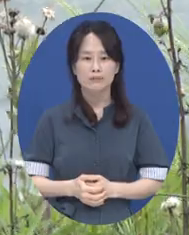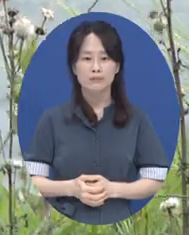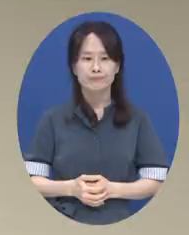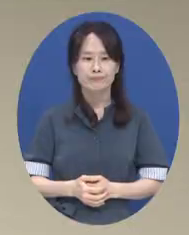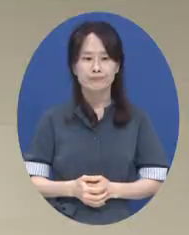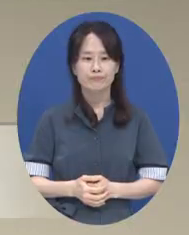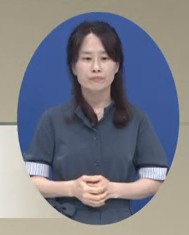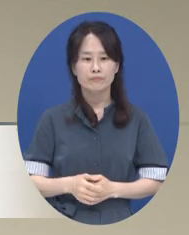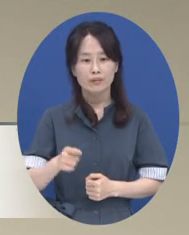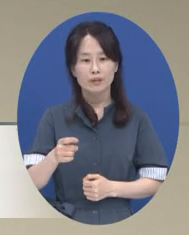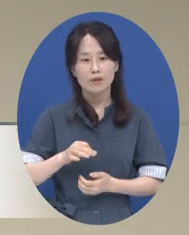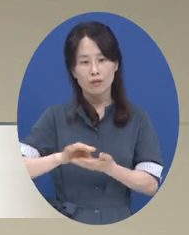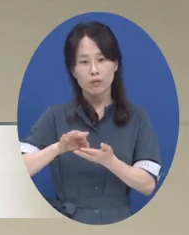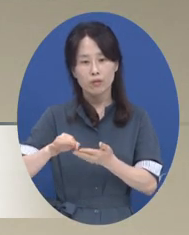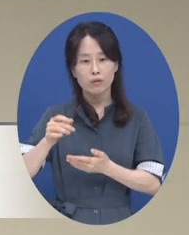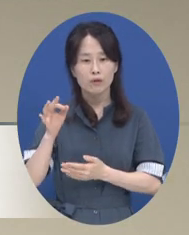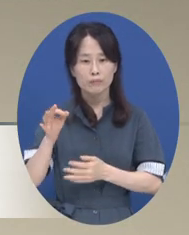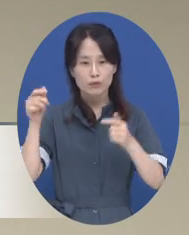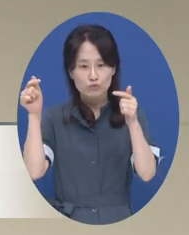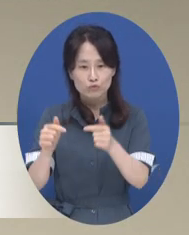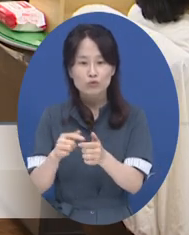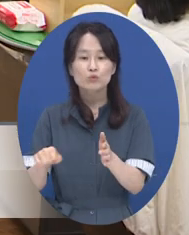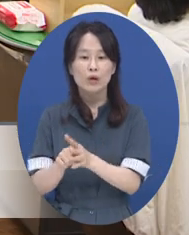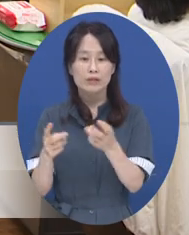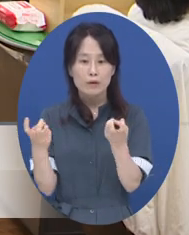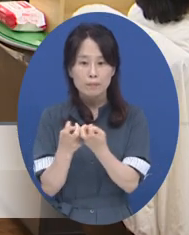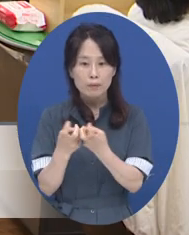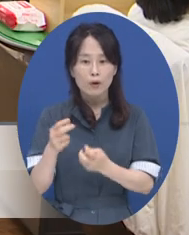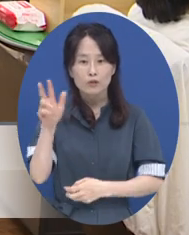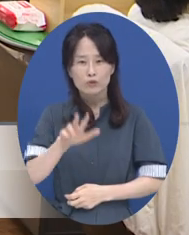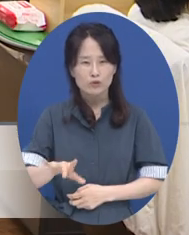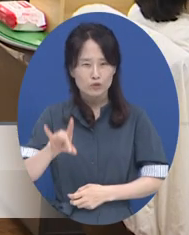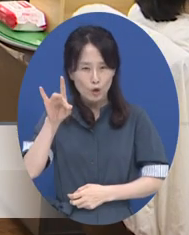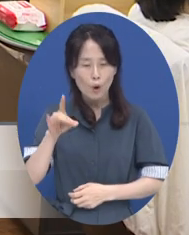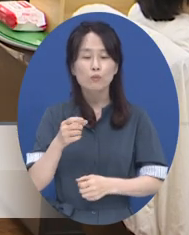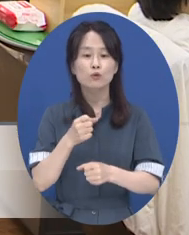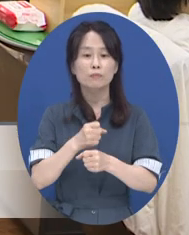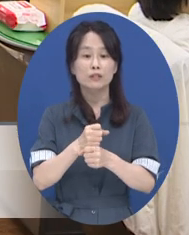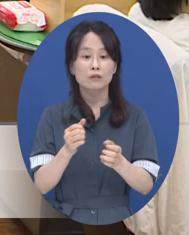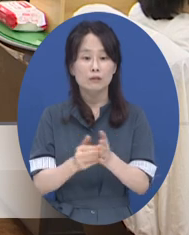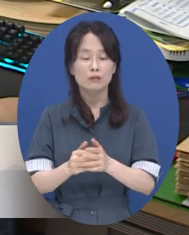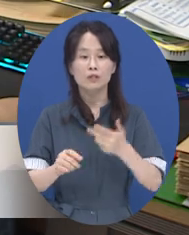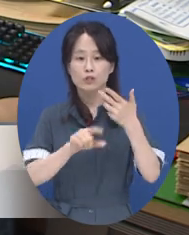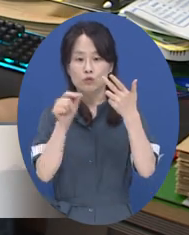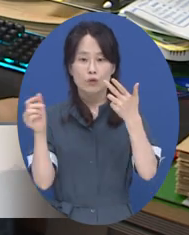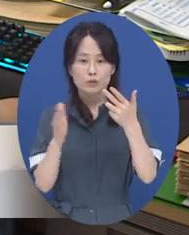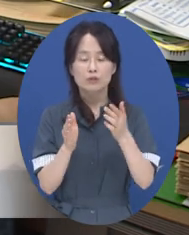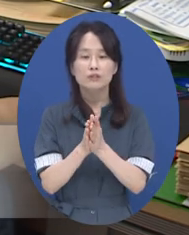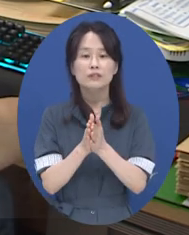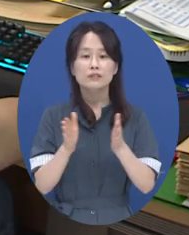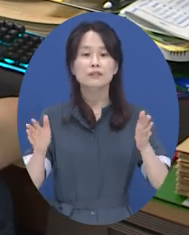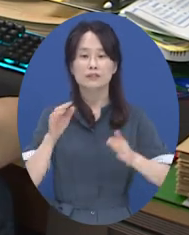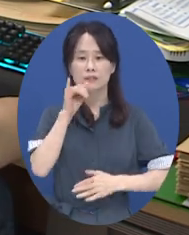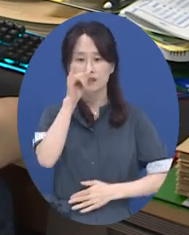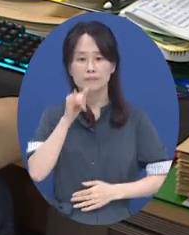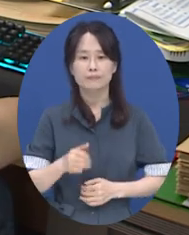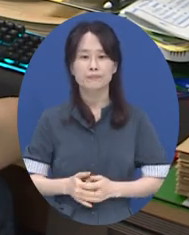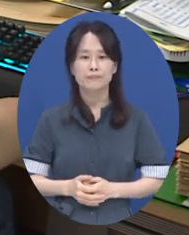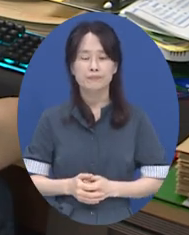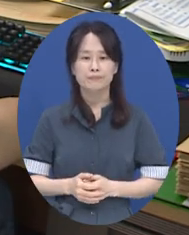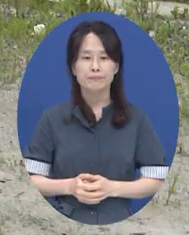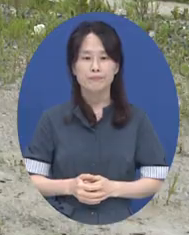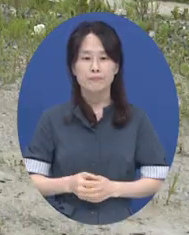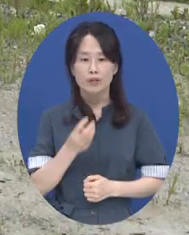760억 원. 경기도가 이런 간접비를 최소화하는 방안을 전국 지자체 최초로 마련해 다음 달부터 본격 추진에